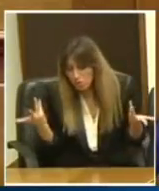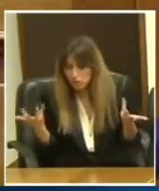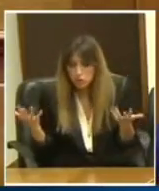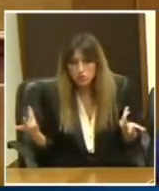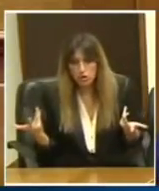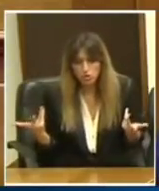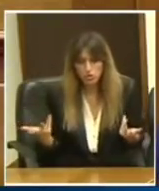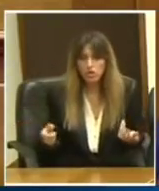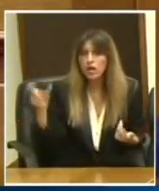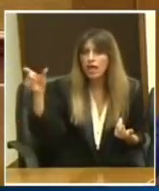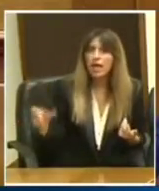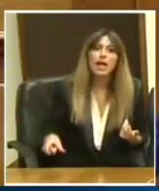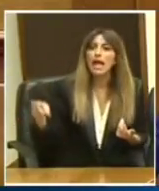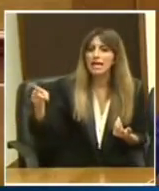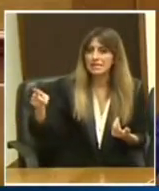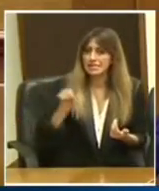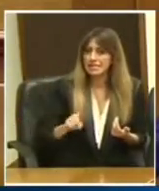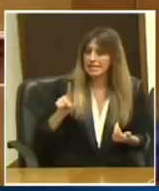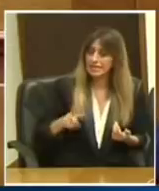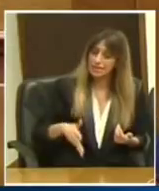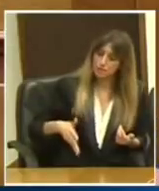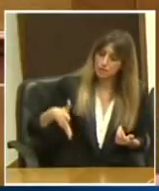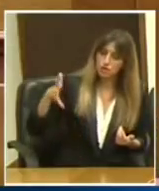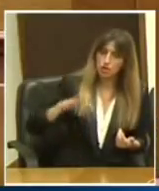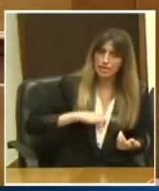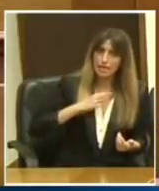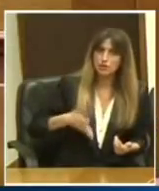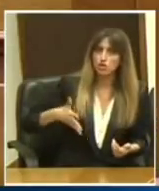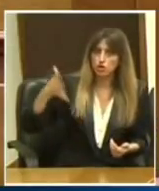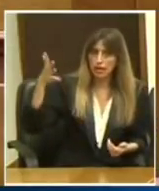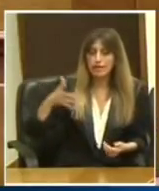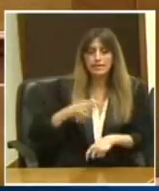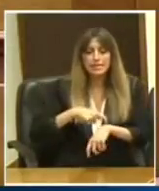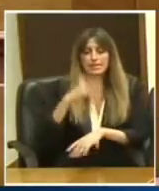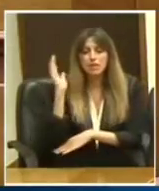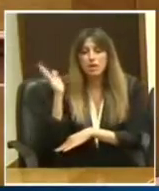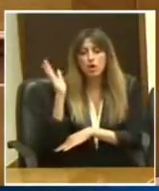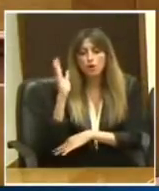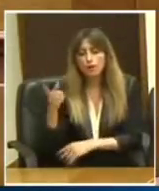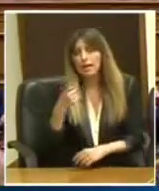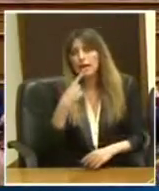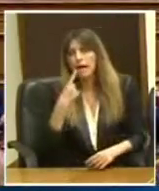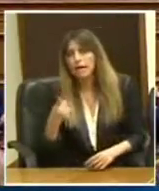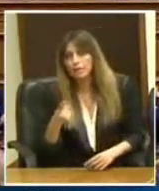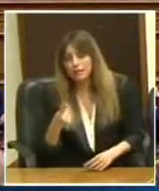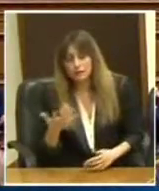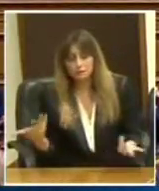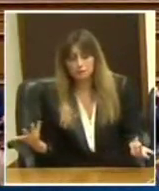σημείο της ομιλίας σας στο αν εγώ έχω ήσυχη τη συνείδησή μου και κοιμάμαι